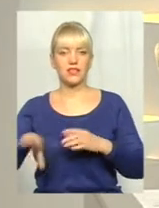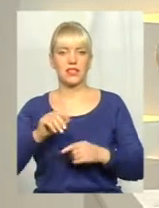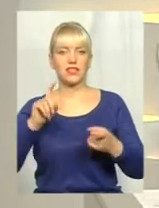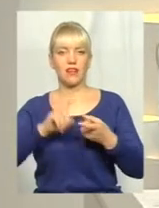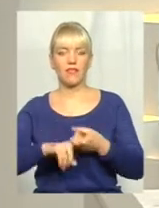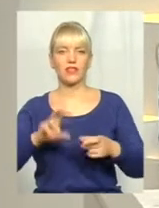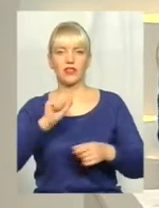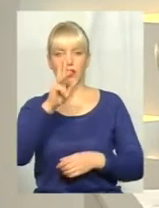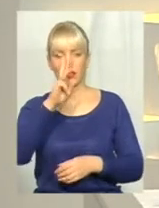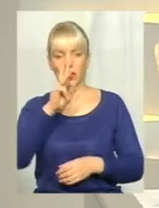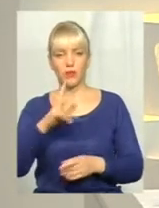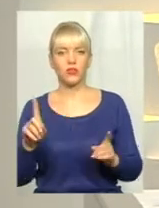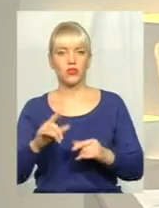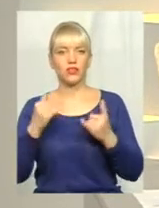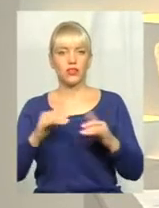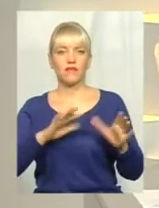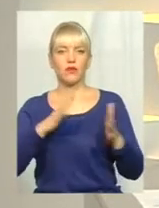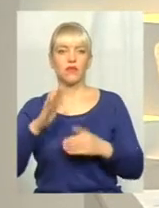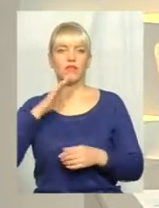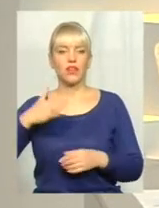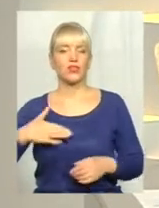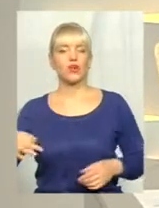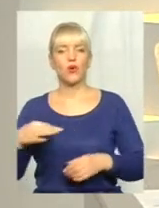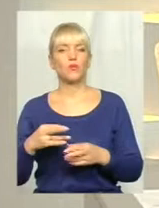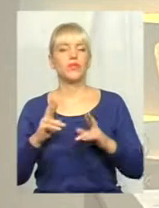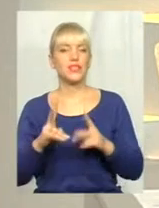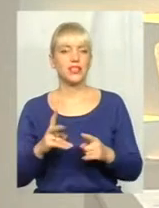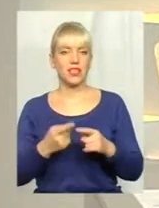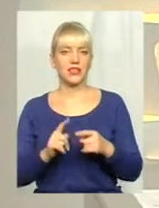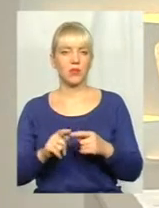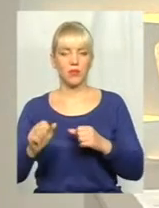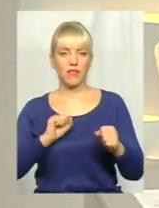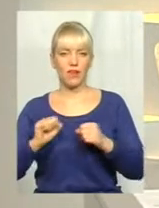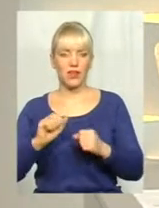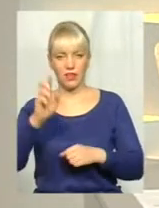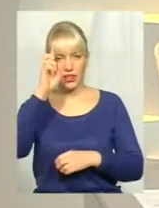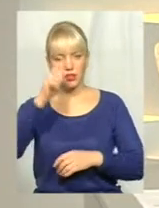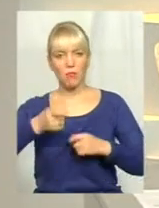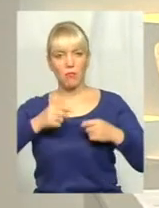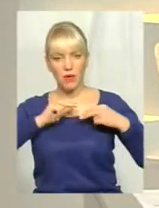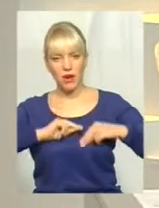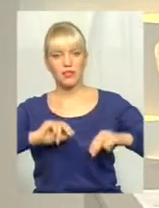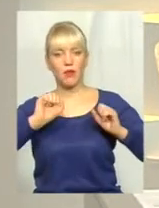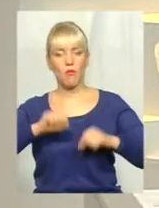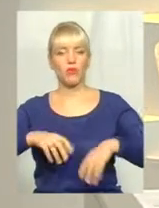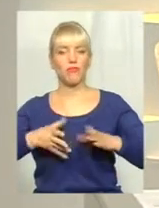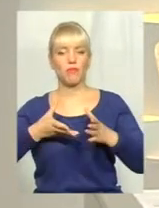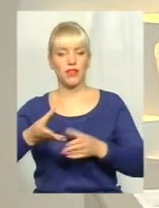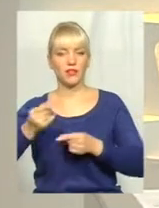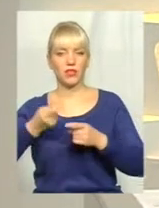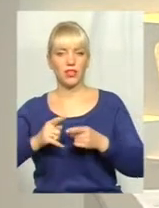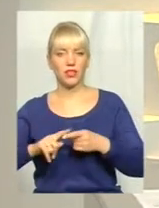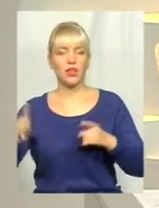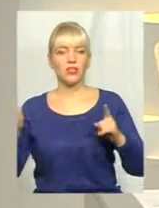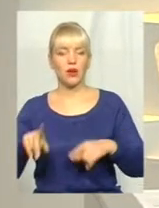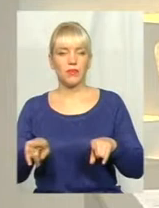Що нині відбувається в нашій області і що, яким чином може управління Держпраці вплинути на те, аби такого